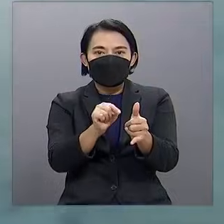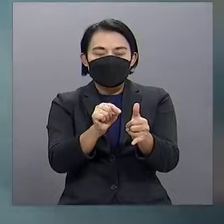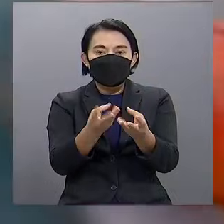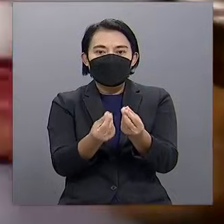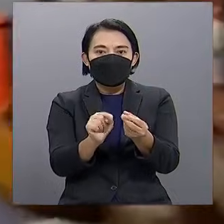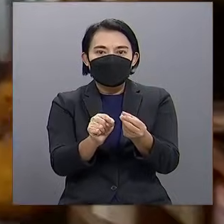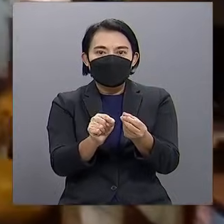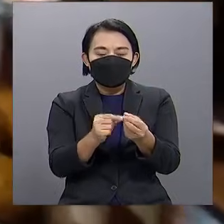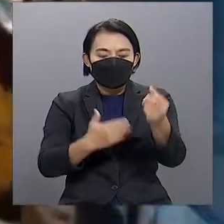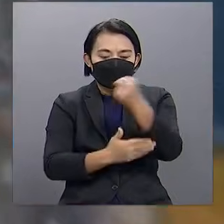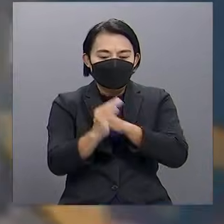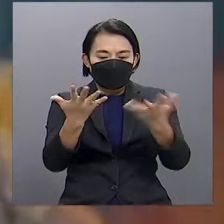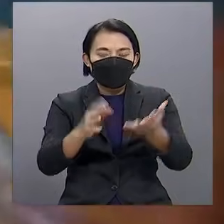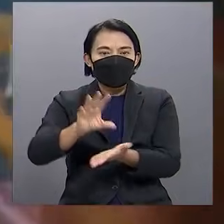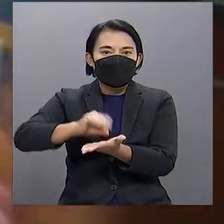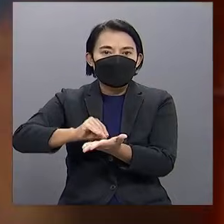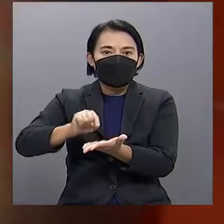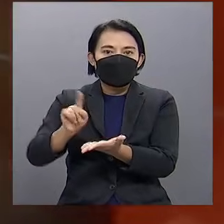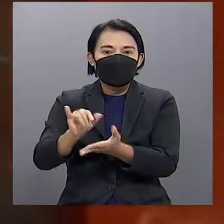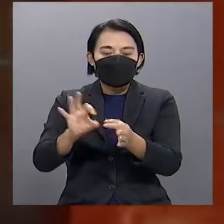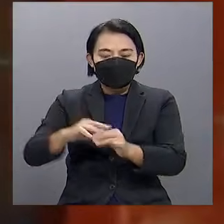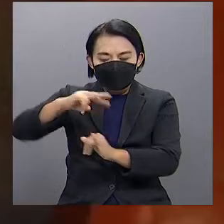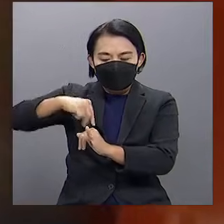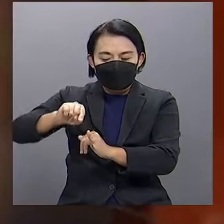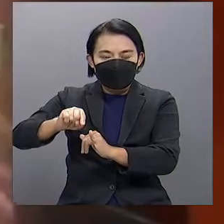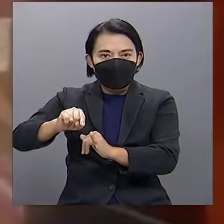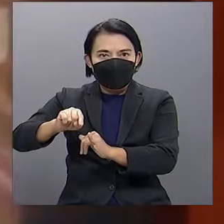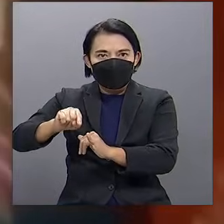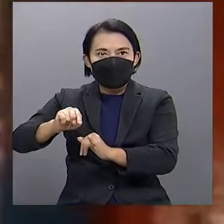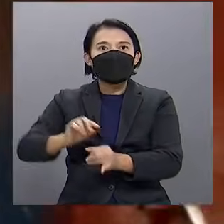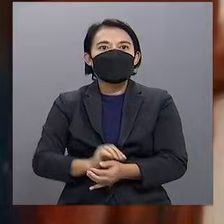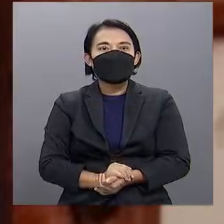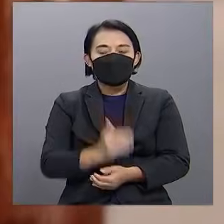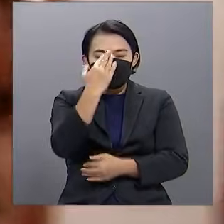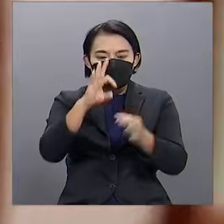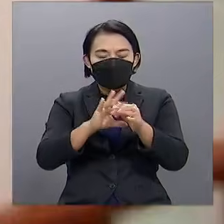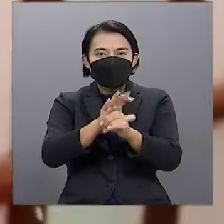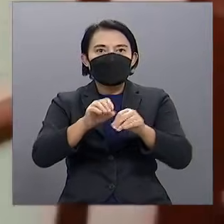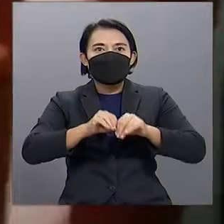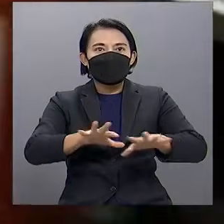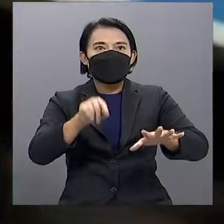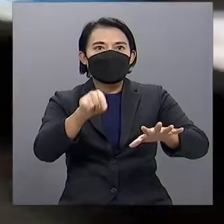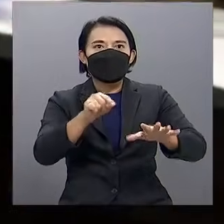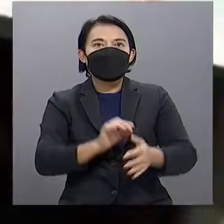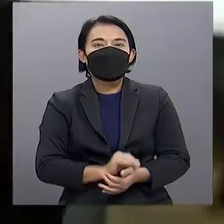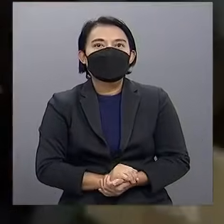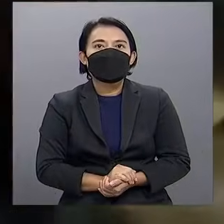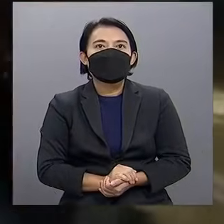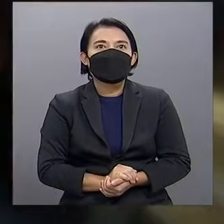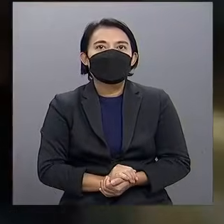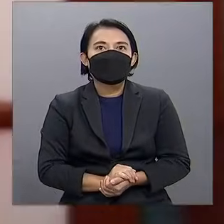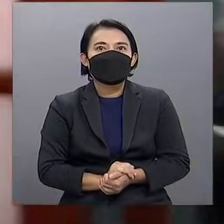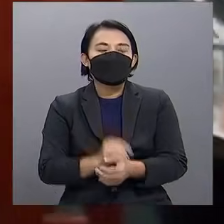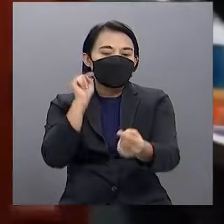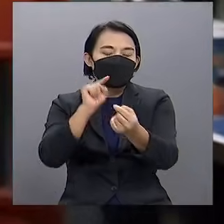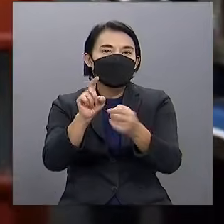าสหรือว่าการเข้าถึงการรักษาได้ไม่รวดเร็วเท่าเดิมเพราะว่าการระบาดของโควิด-19 ซึ่งเรื่องนี้ก็จะสะท้อนให้เห็นภาพของปั